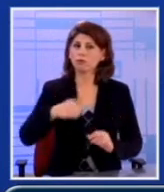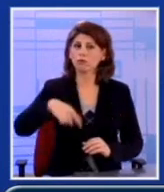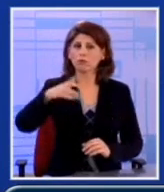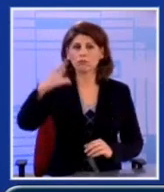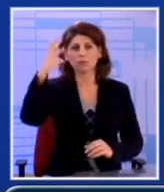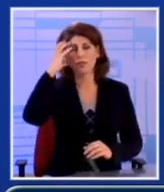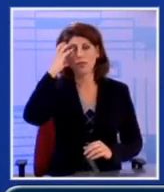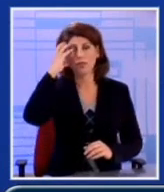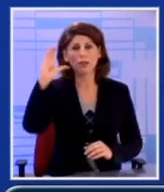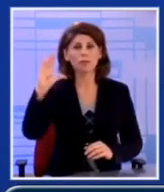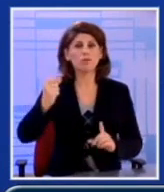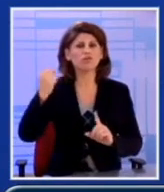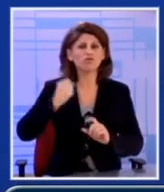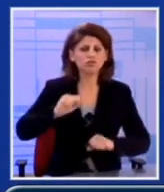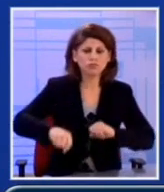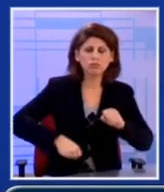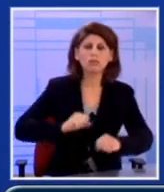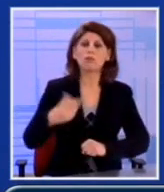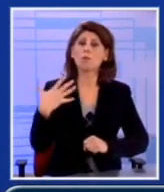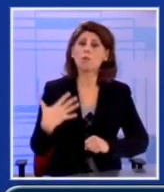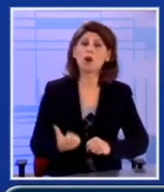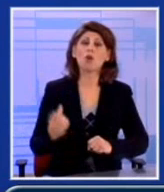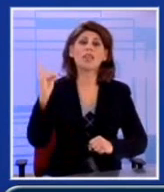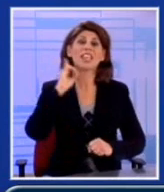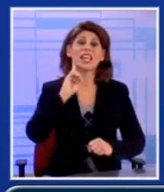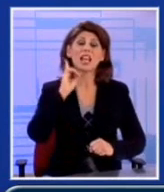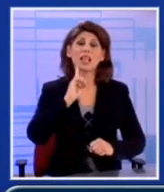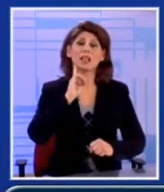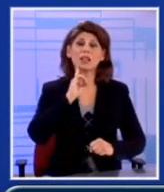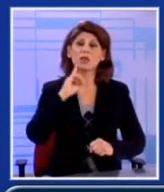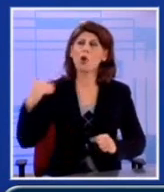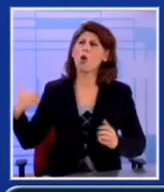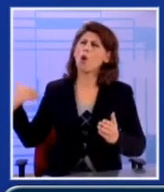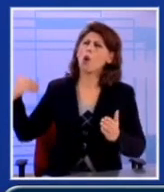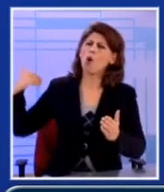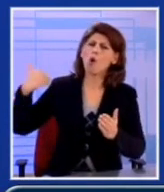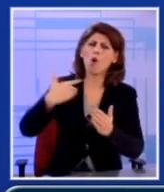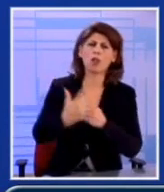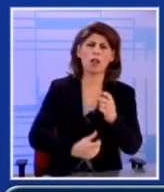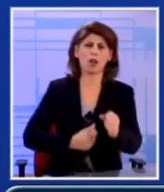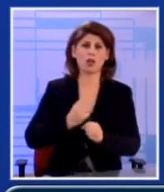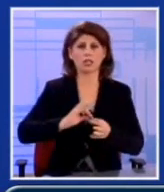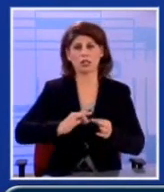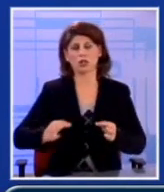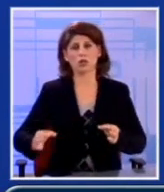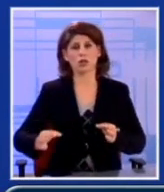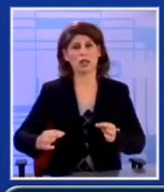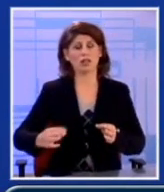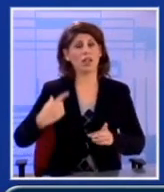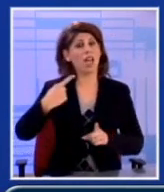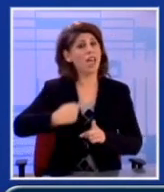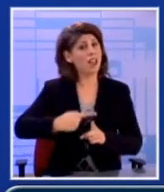υπόμνησης του αγώνα που έχουν δώσει γυναίκες διαχρονικά στην ιστορία και